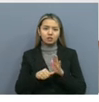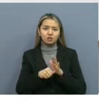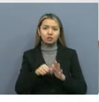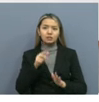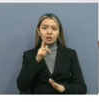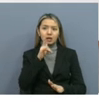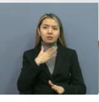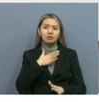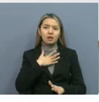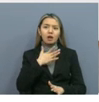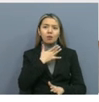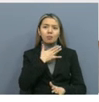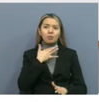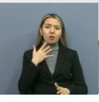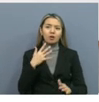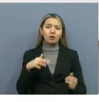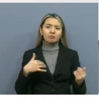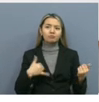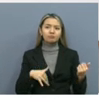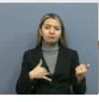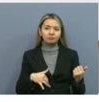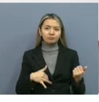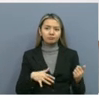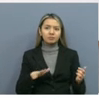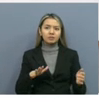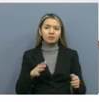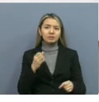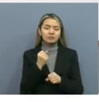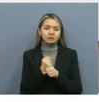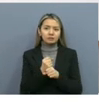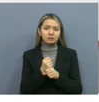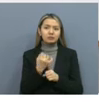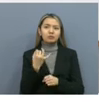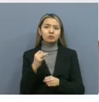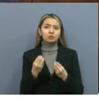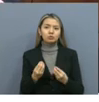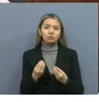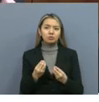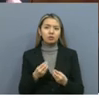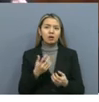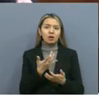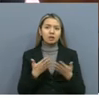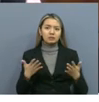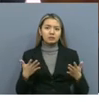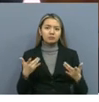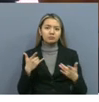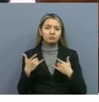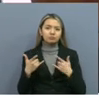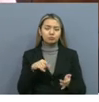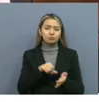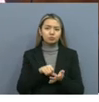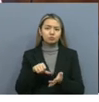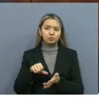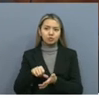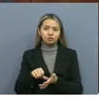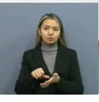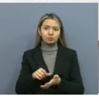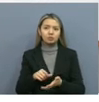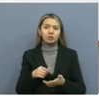аралығында көптеген күйлер ойнап, және де әр түрлі байқауларға қатысып